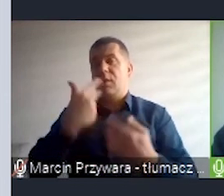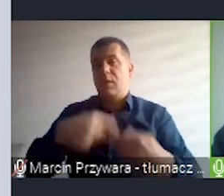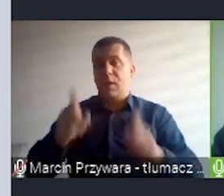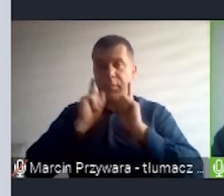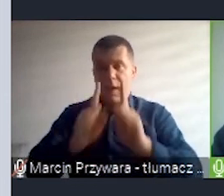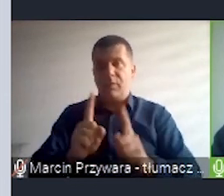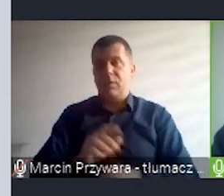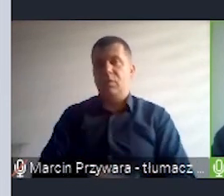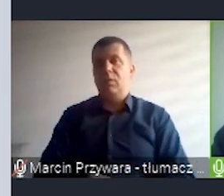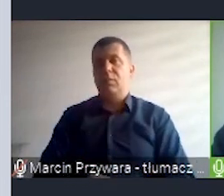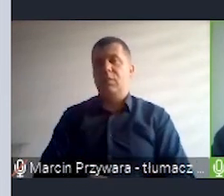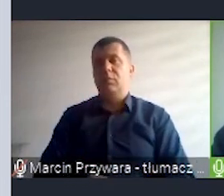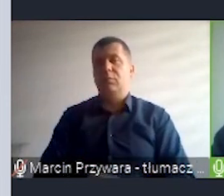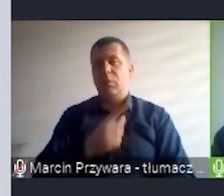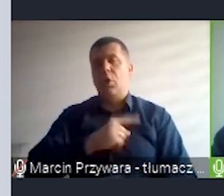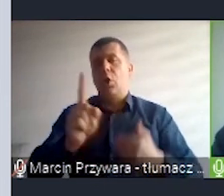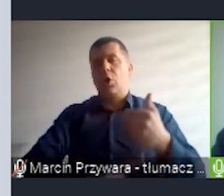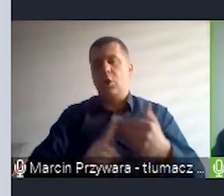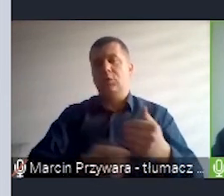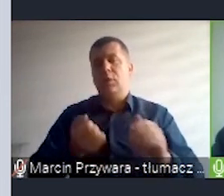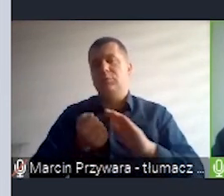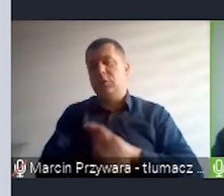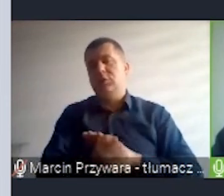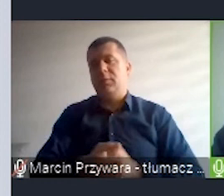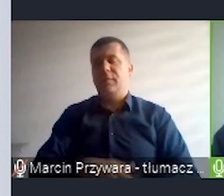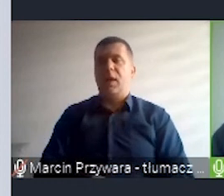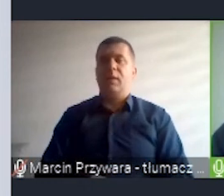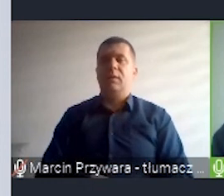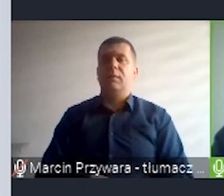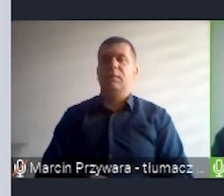nieprawidłowo były przez beneficjenta rozliczone czy przetrzymywane.